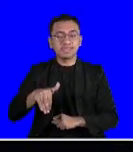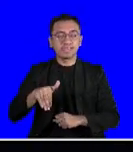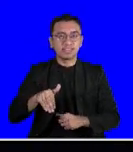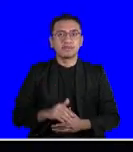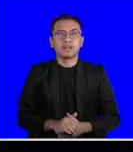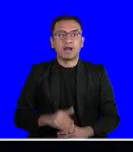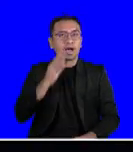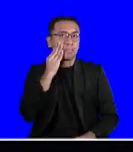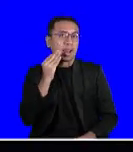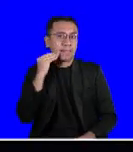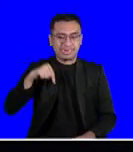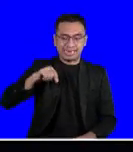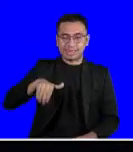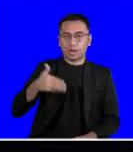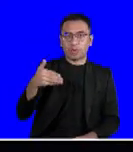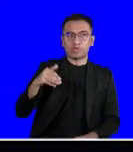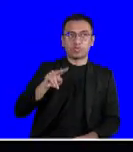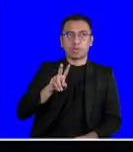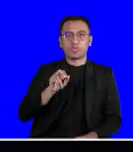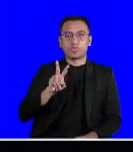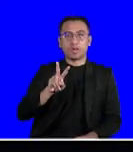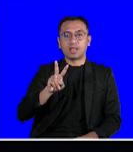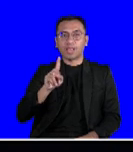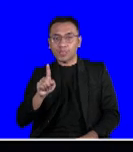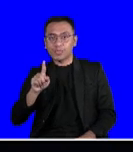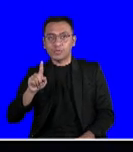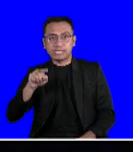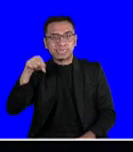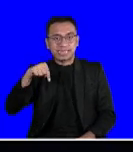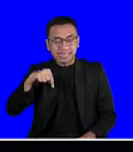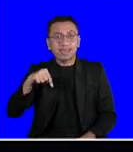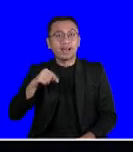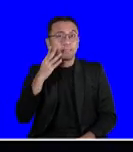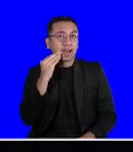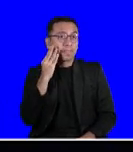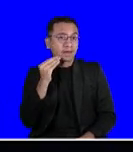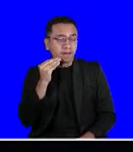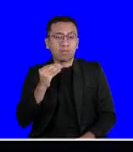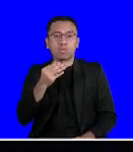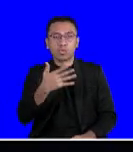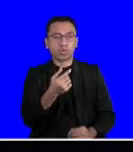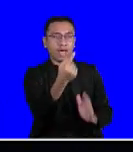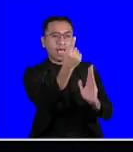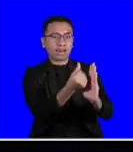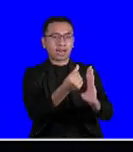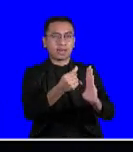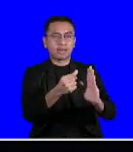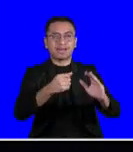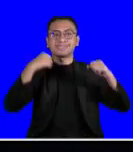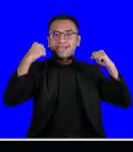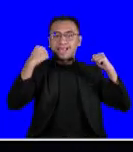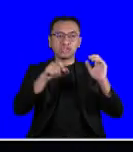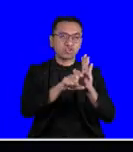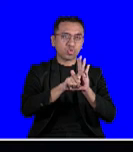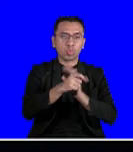berdasarkan pengalaman Anda di tahun lalu, di tahun 2021, maka untuk pos kesehatan terutama obat-obatan,